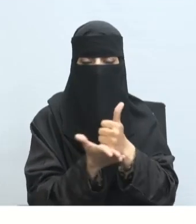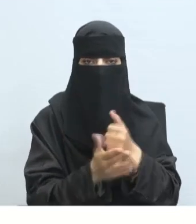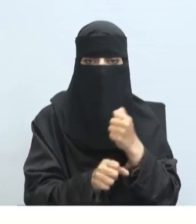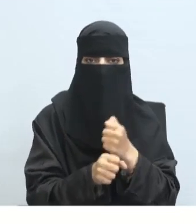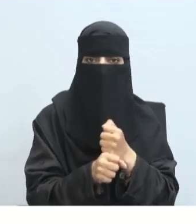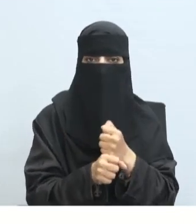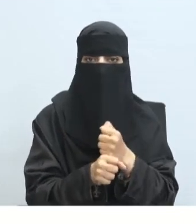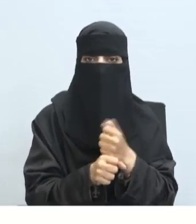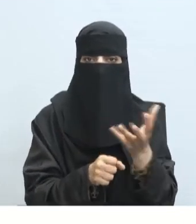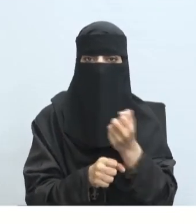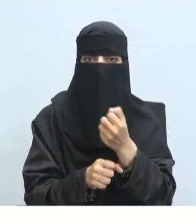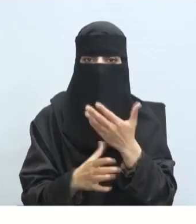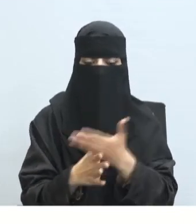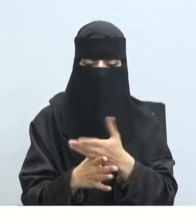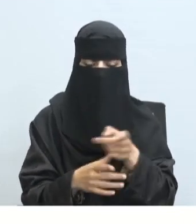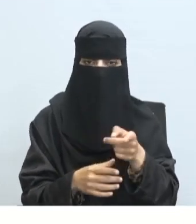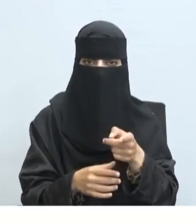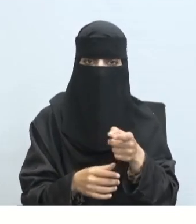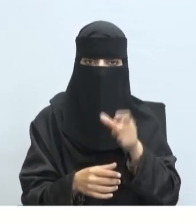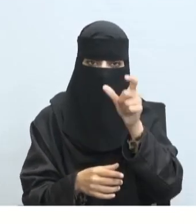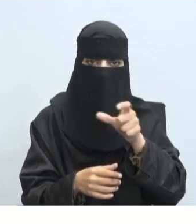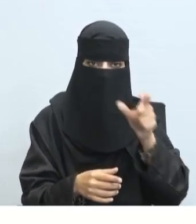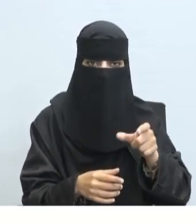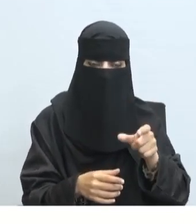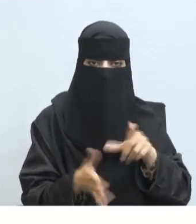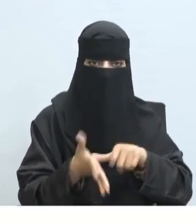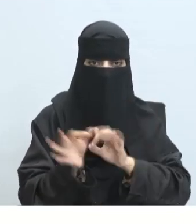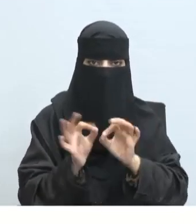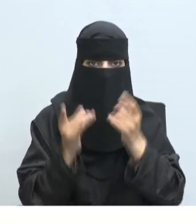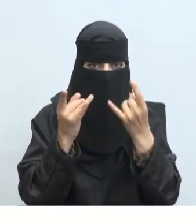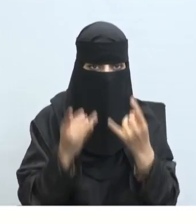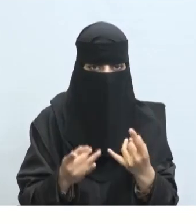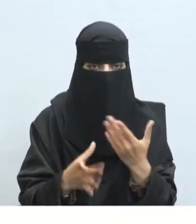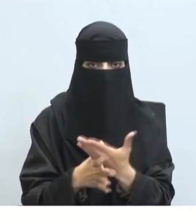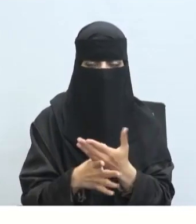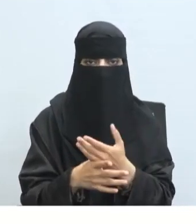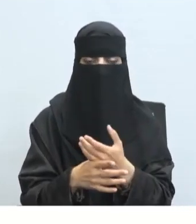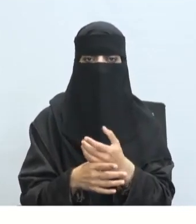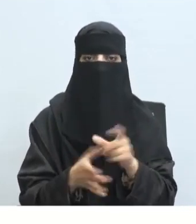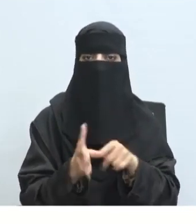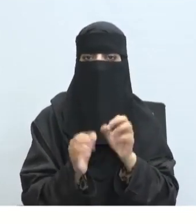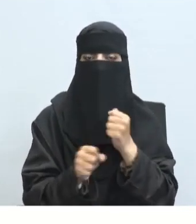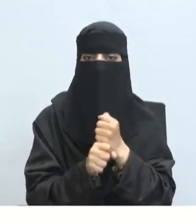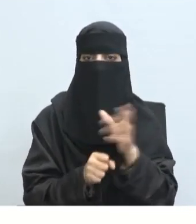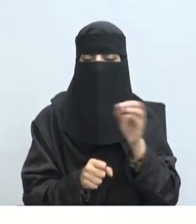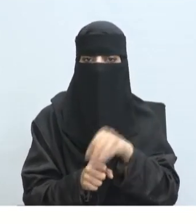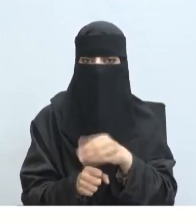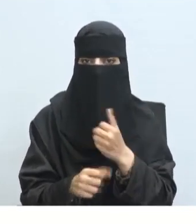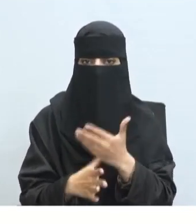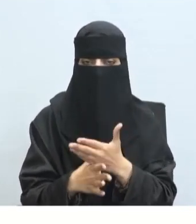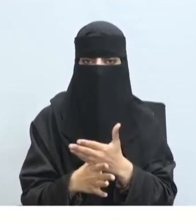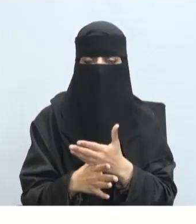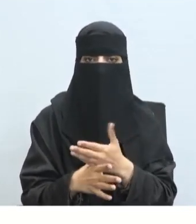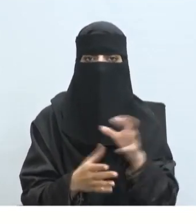قد يكون احتياجنا بحكم ان هنالك تخطيط صحيح والفعاليه لا تحتاج سوى موظفين لفتره بسيطه او